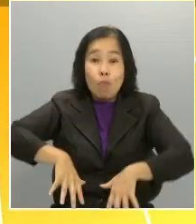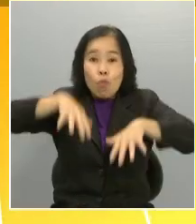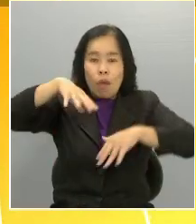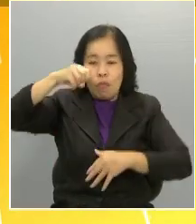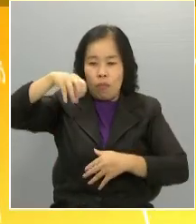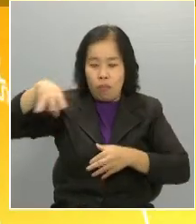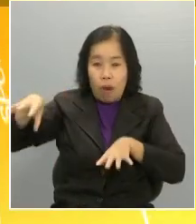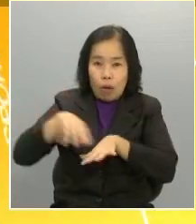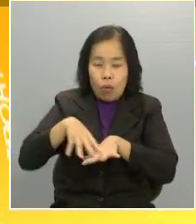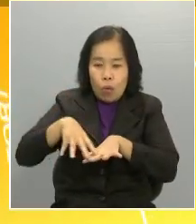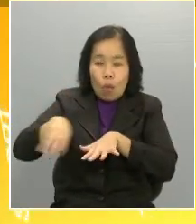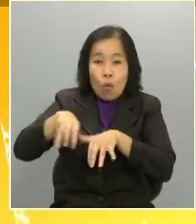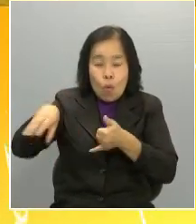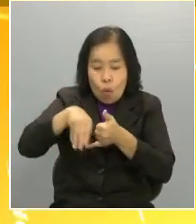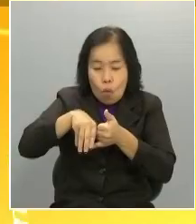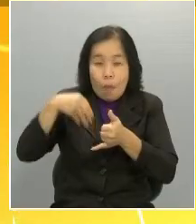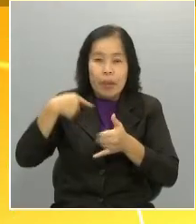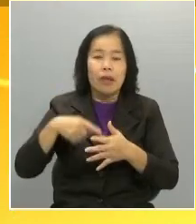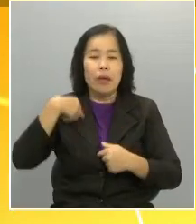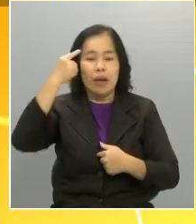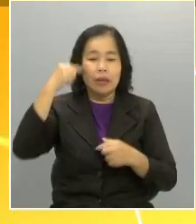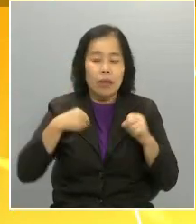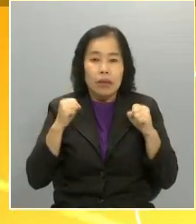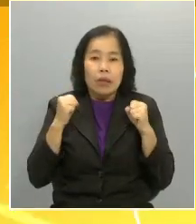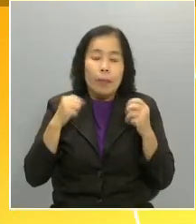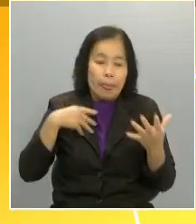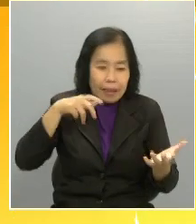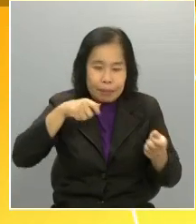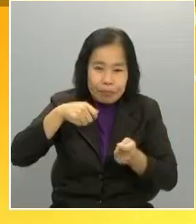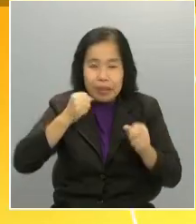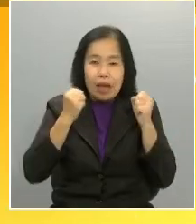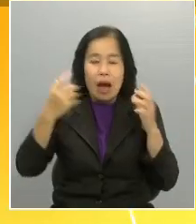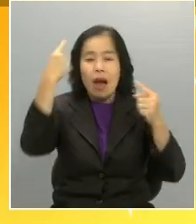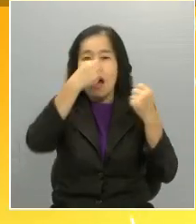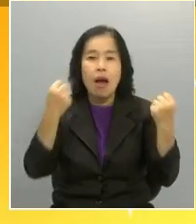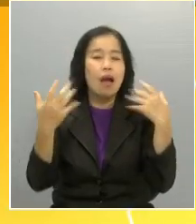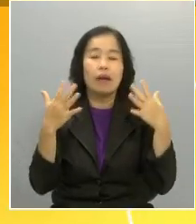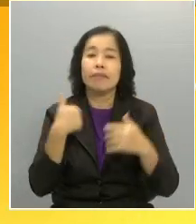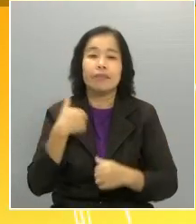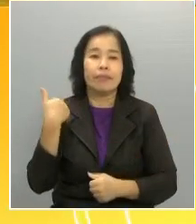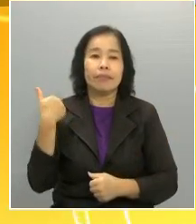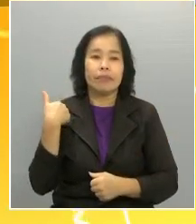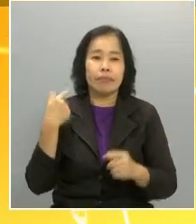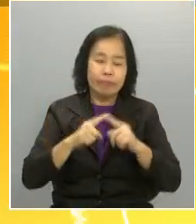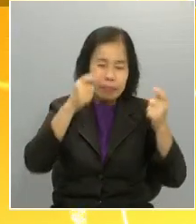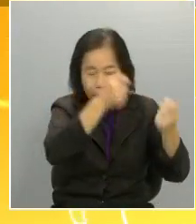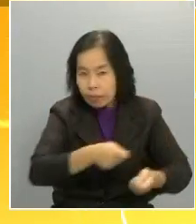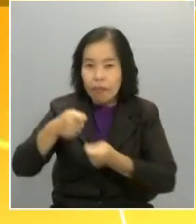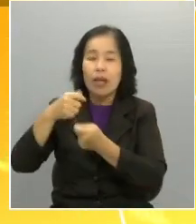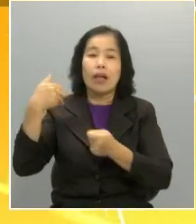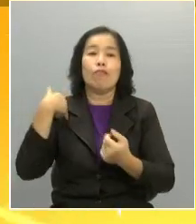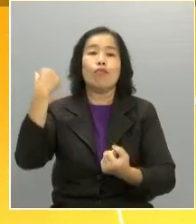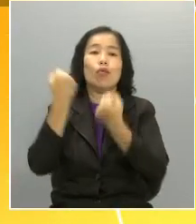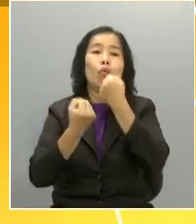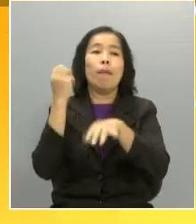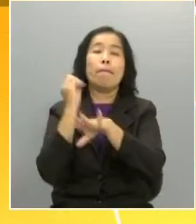ให้หัวพ้นออกจากน้ำได้ครับก็เลยตอนนั้นรถพยาบาลมาช่วยทัน นั่งรถพยาบาลมากับน้องด้วยเพราะตอนนั้นก็ใจ